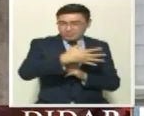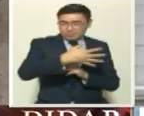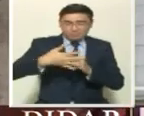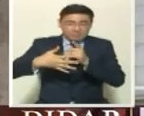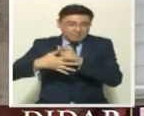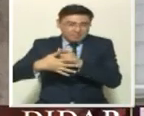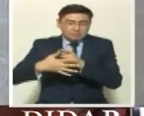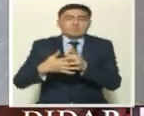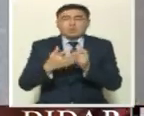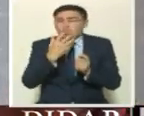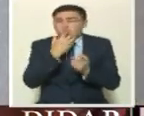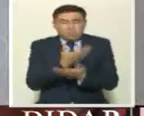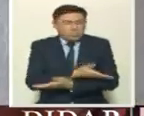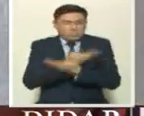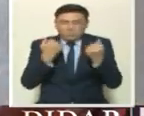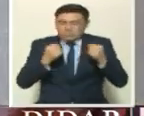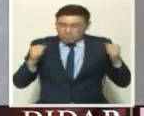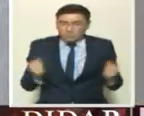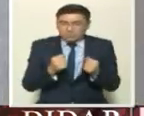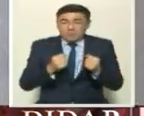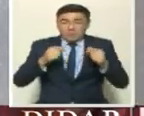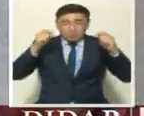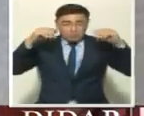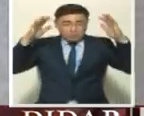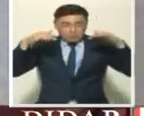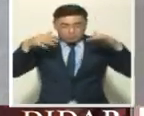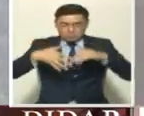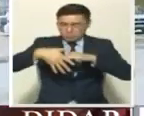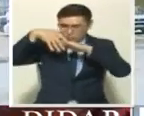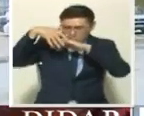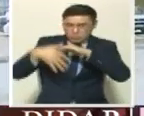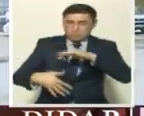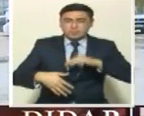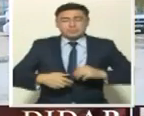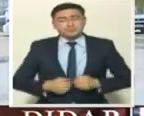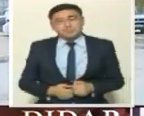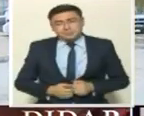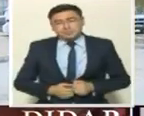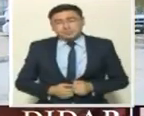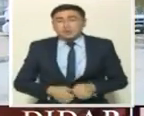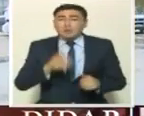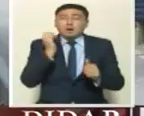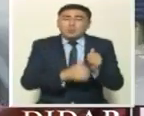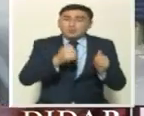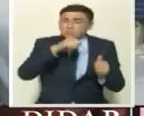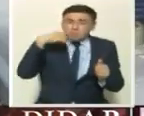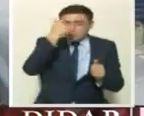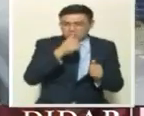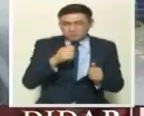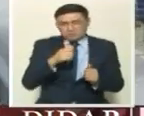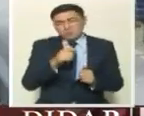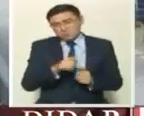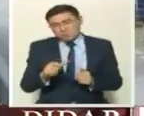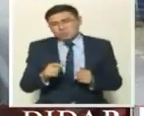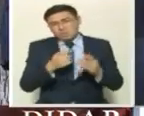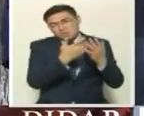дома зимой не прогреваются когда идет дождь Вода стекает с крыши прямо в квартиры каждый год жители связываются с ответственными лицами